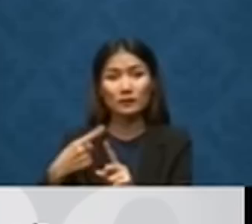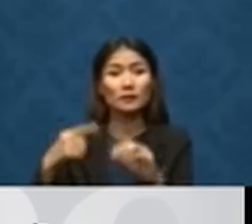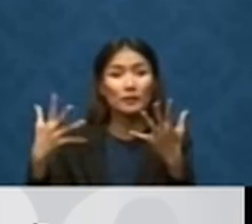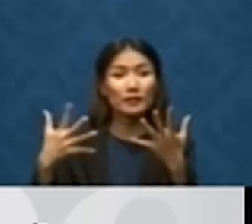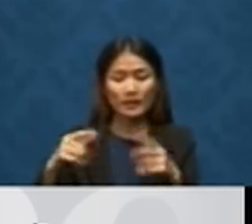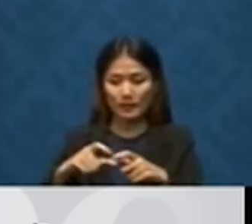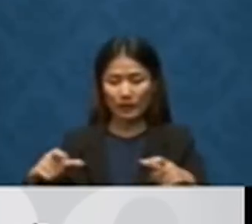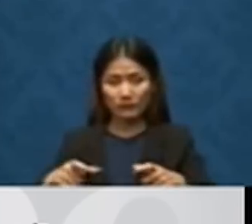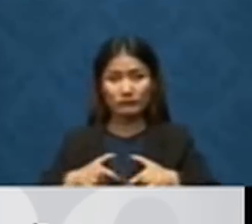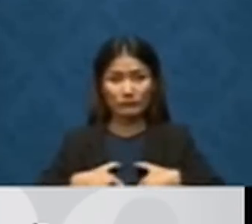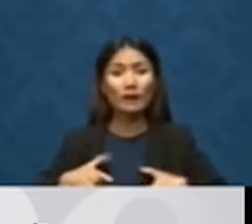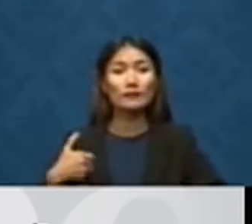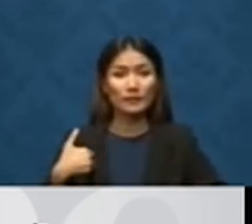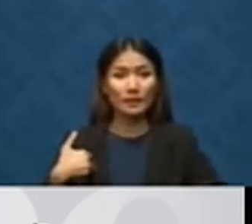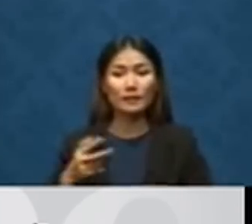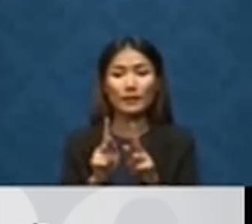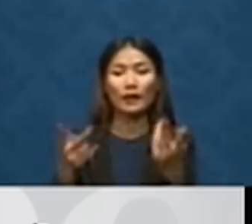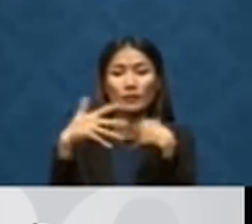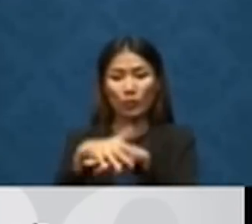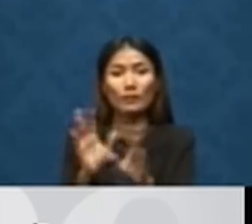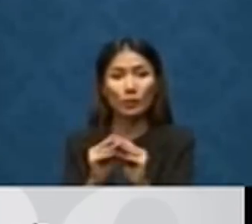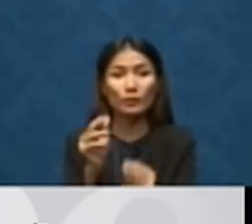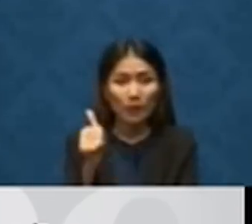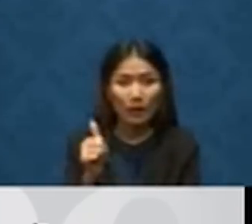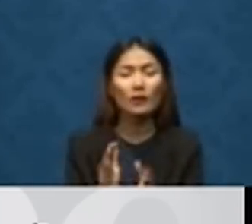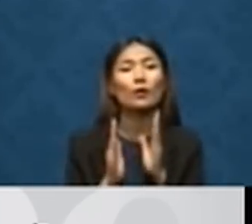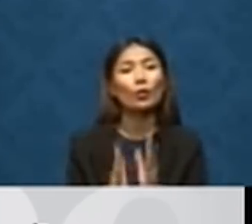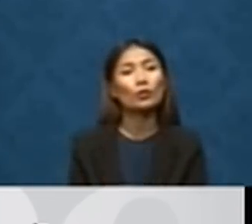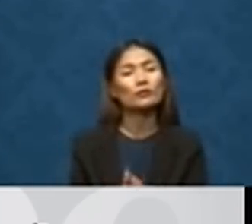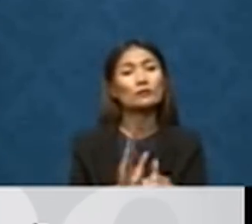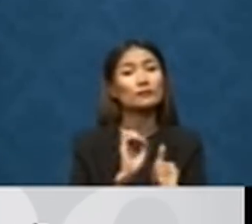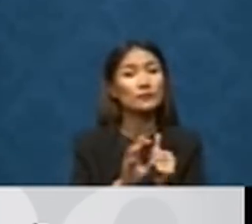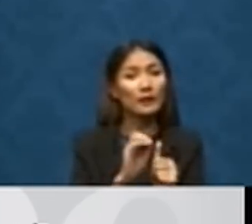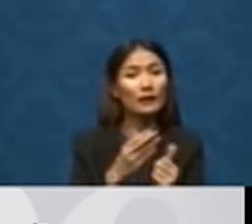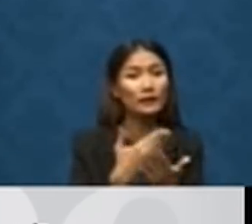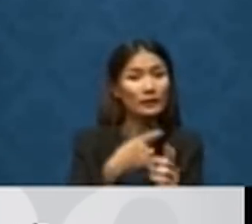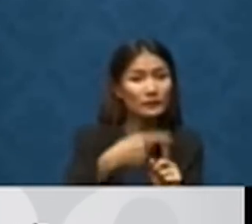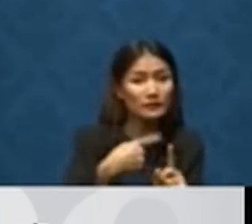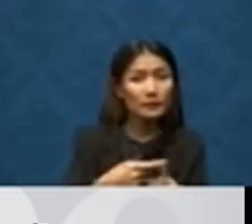ค่ะก ็ผ่านไม่ผ่านเลยเนี่ย คุณจิรายุนะคะสอบถามเรื่องการแต่งตั้งบุ